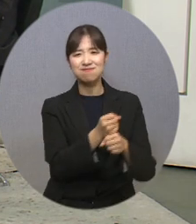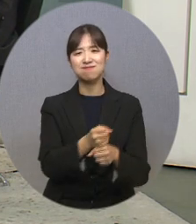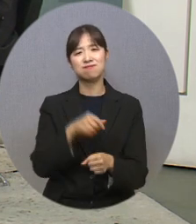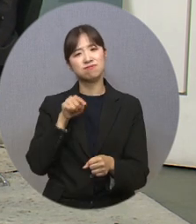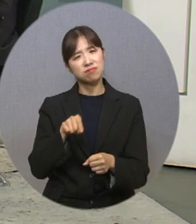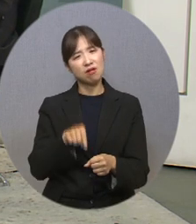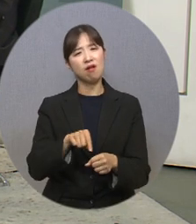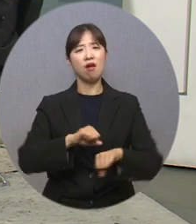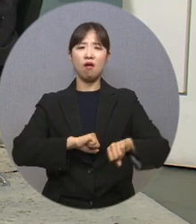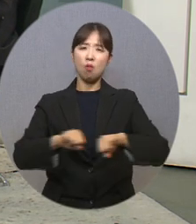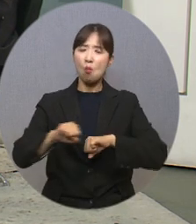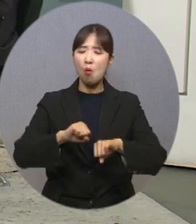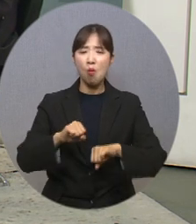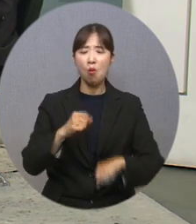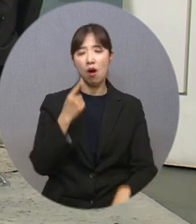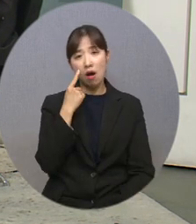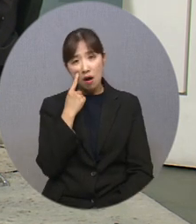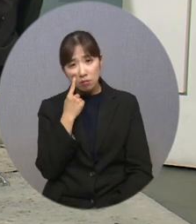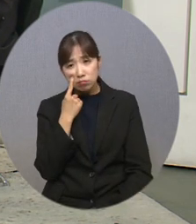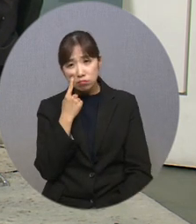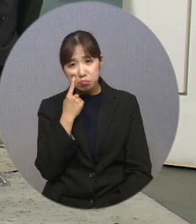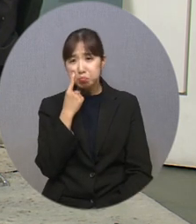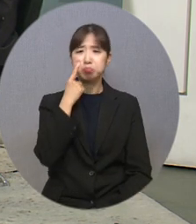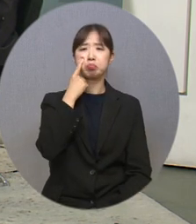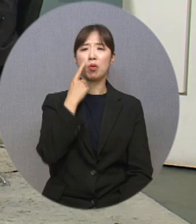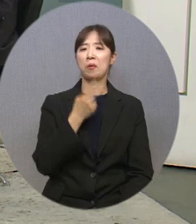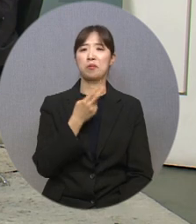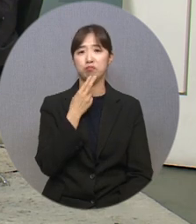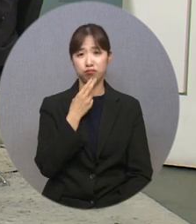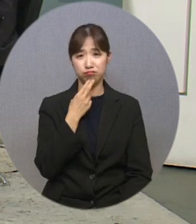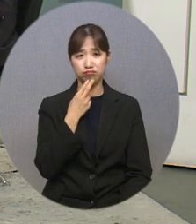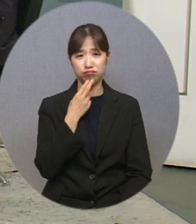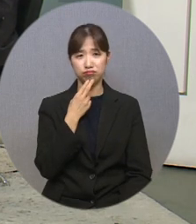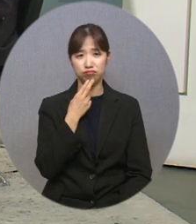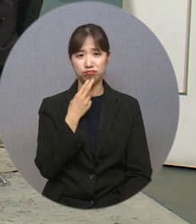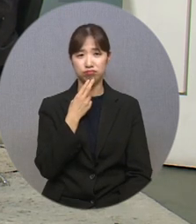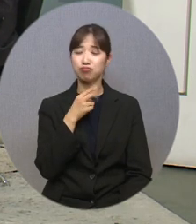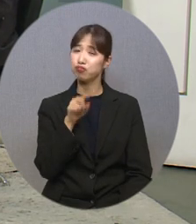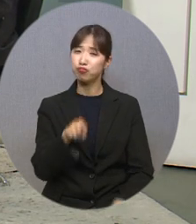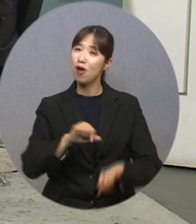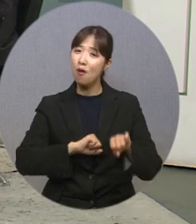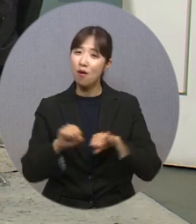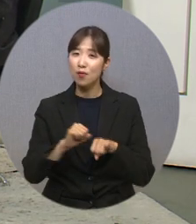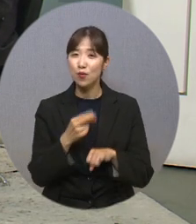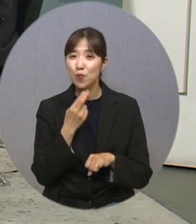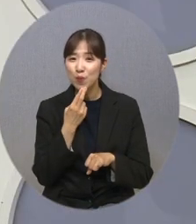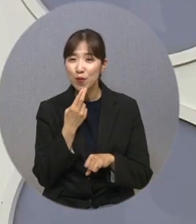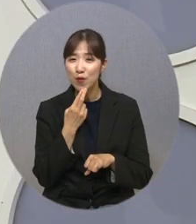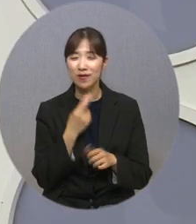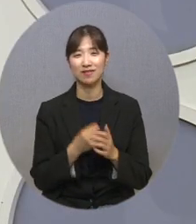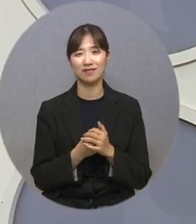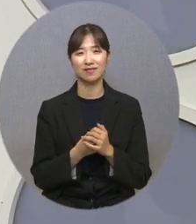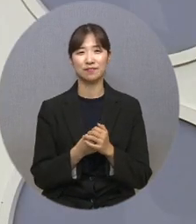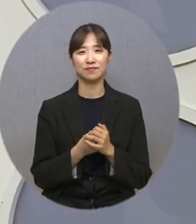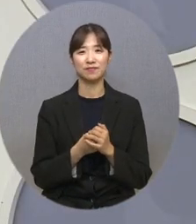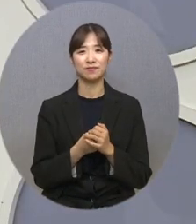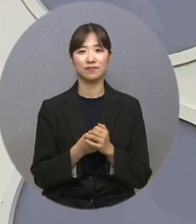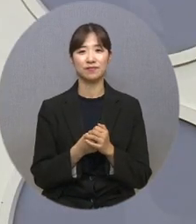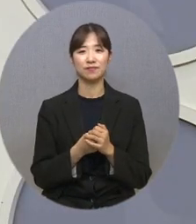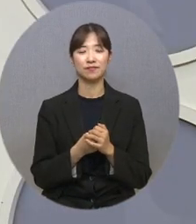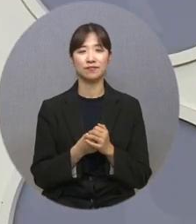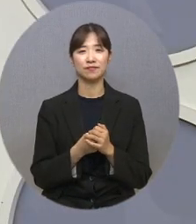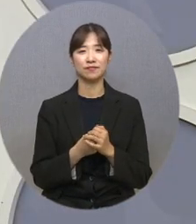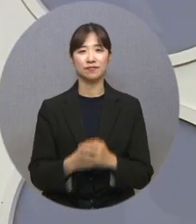그 조직의 움직임이 눈에 띄질 않는데 그럼 뭐 그런 거 없습니까?